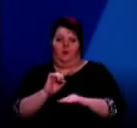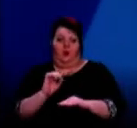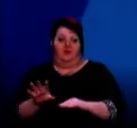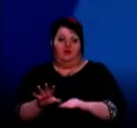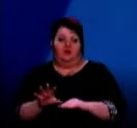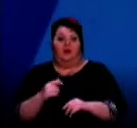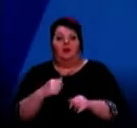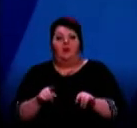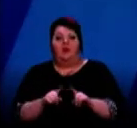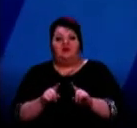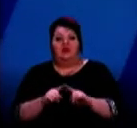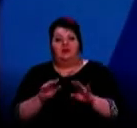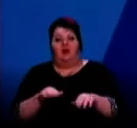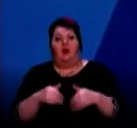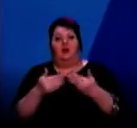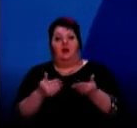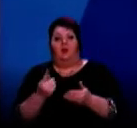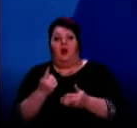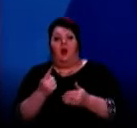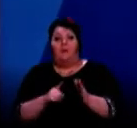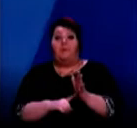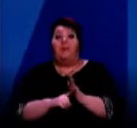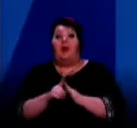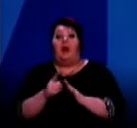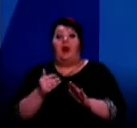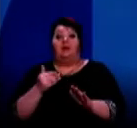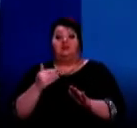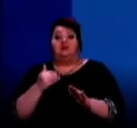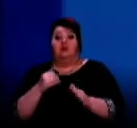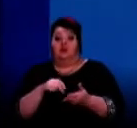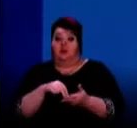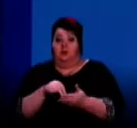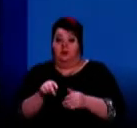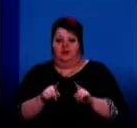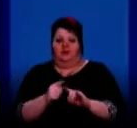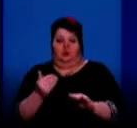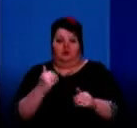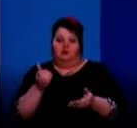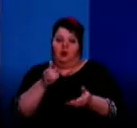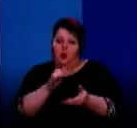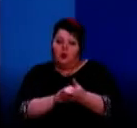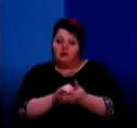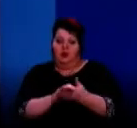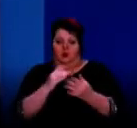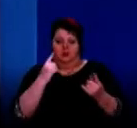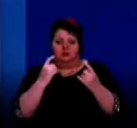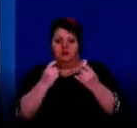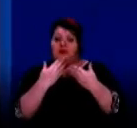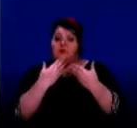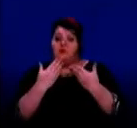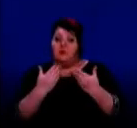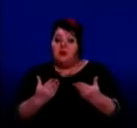Але я би все-таки рекомендувала, перш ніж робити такі купівлі, я би все-таки рекомендувала запитати